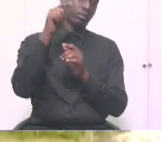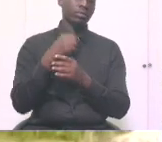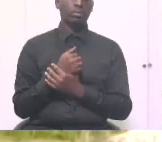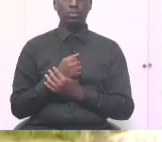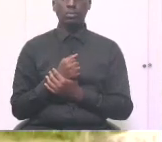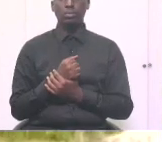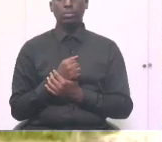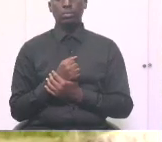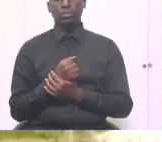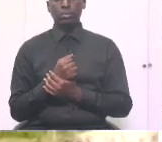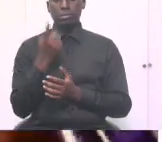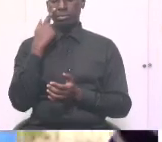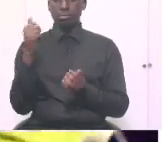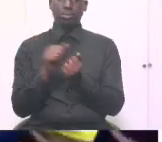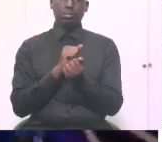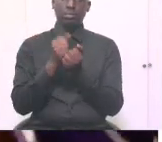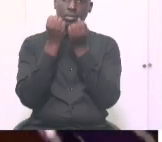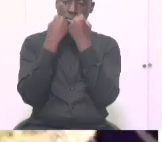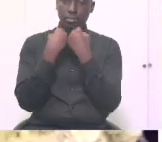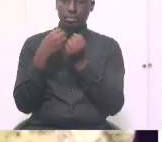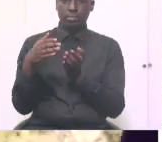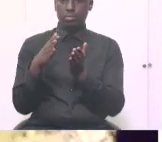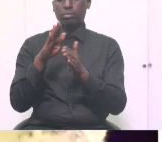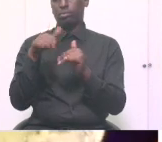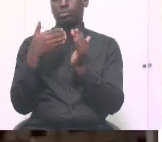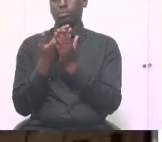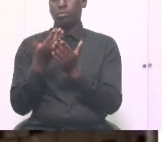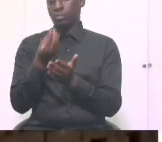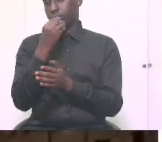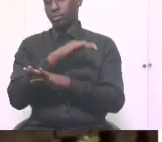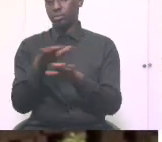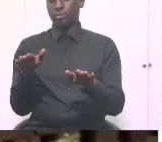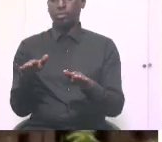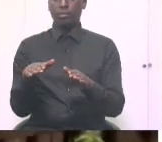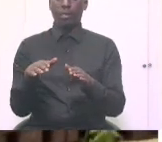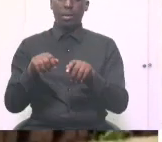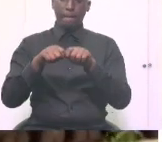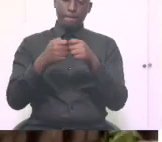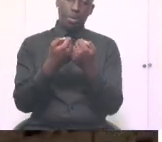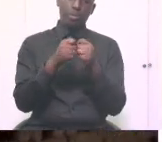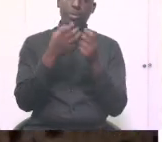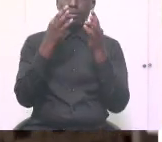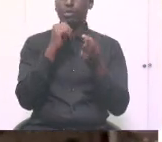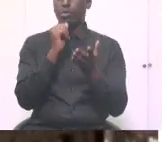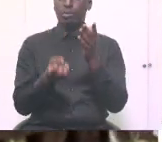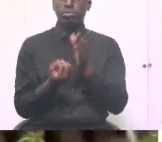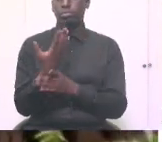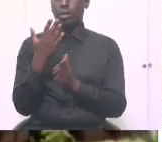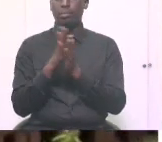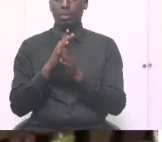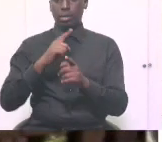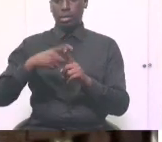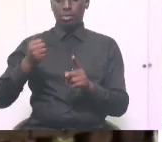baza kuzagize ibigori mu muhanda zarabimaze. Zivunagura imyaka iteze